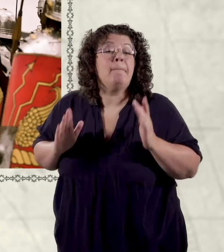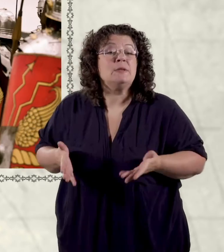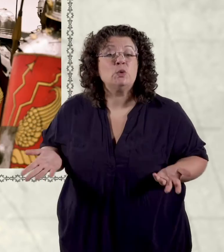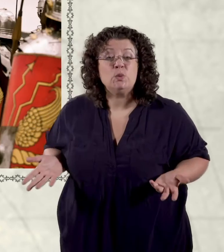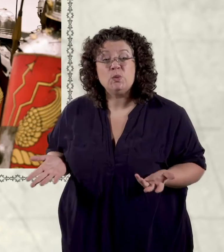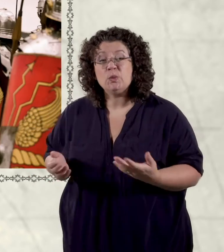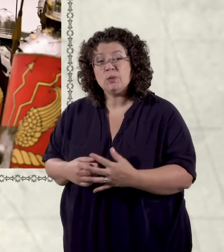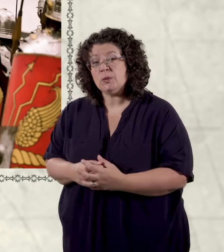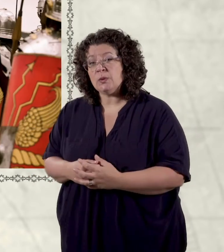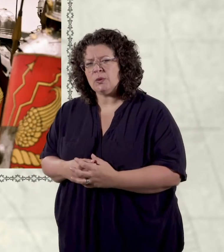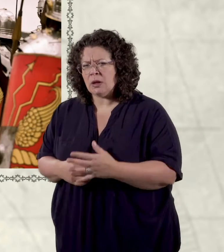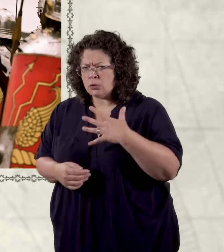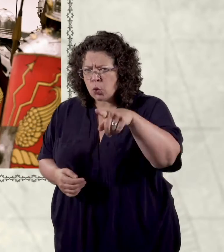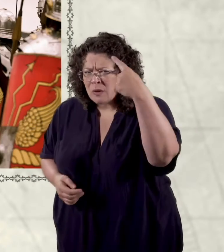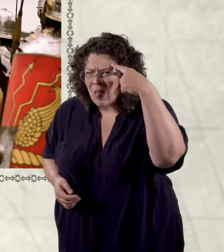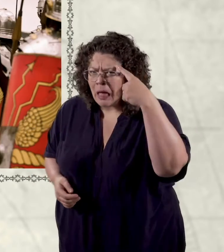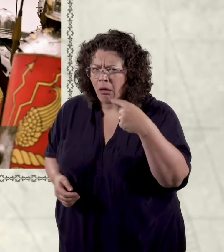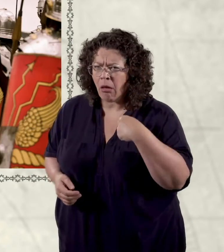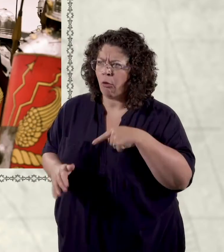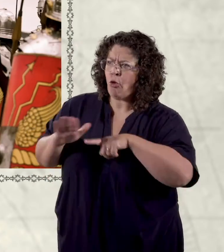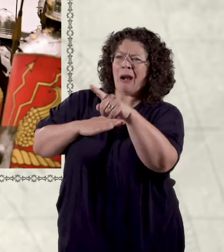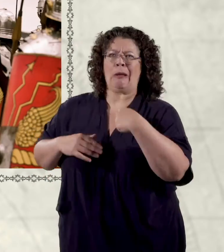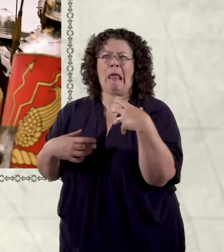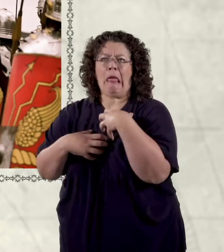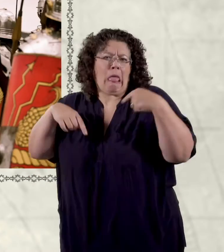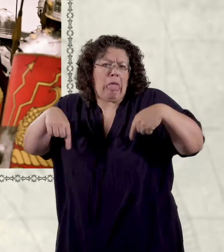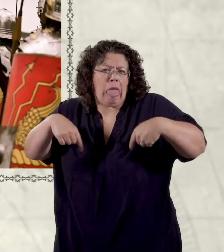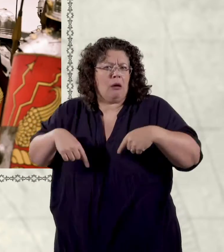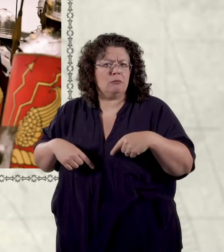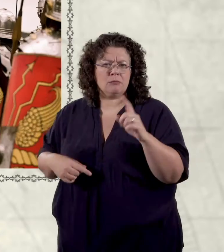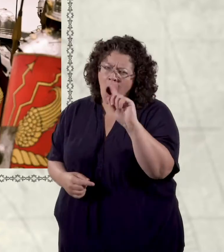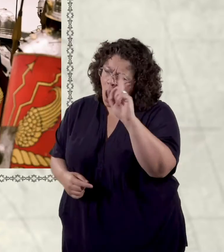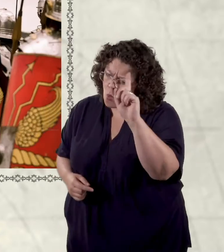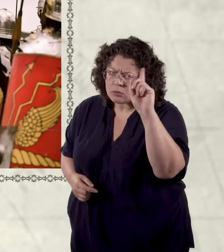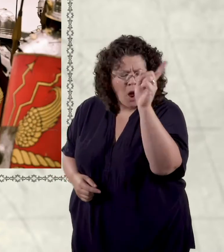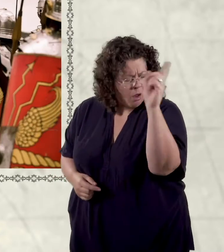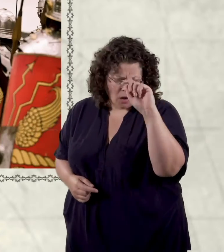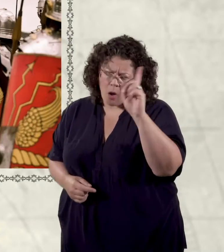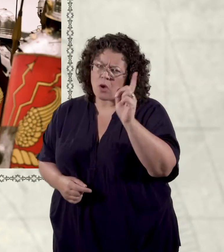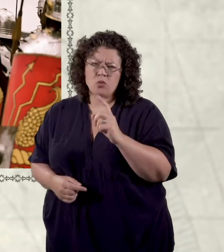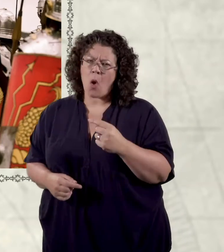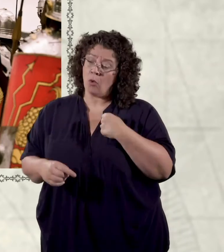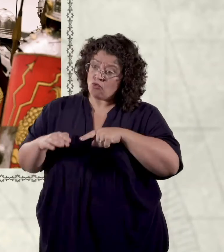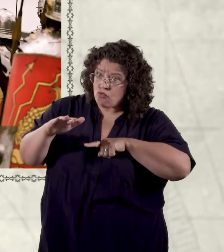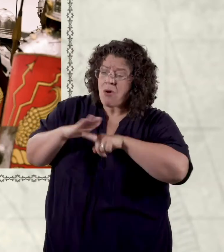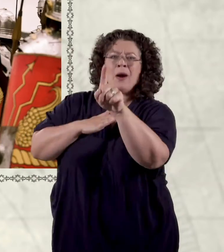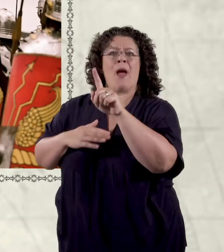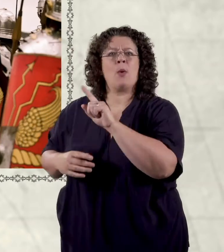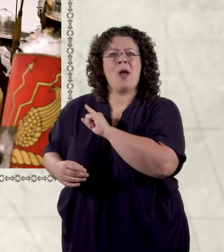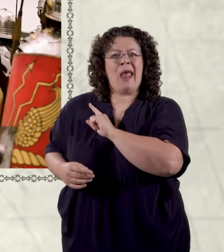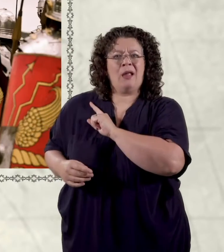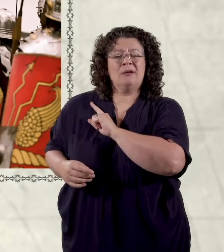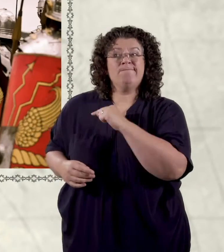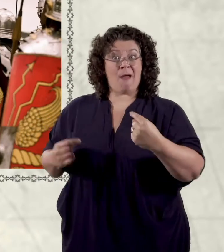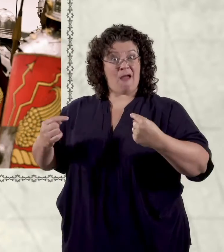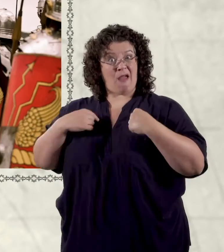Dianc. Ie, i ffwrdd â fi o faes y gad, ond dwi'n eisiau chi feddwl mod i wedi dianc oherwydd mod i